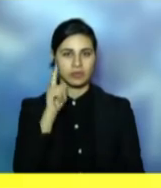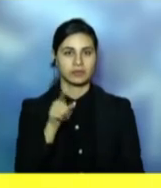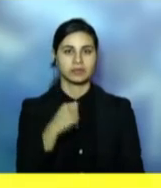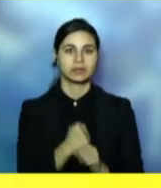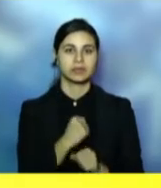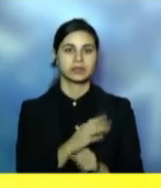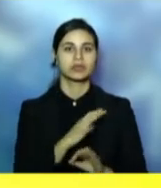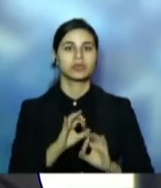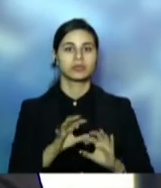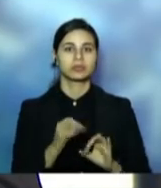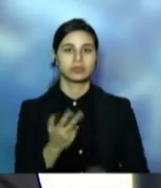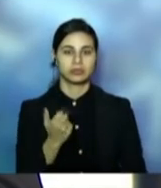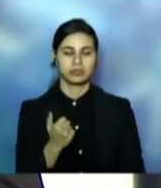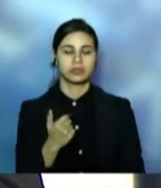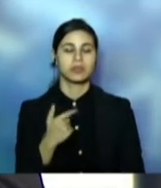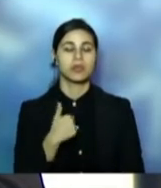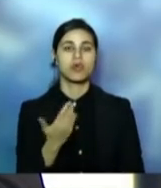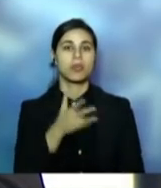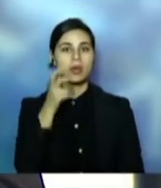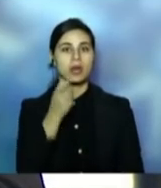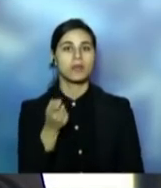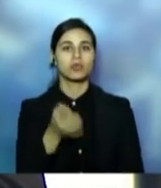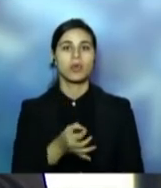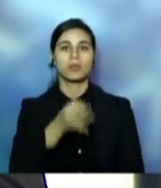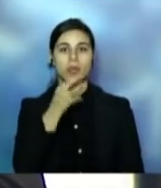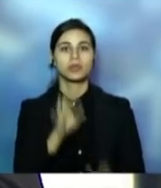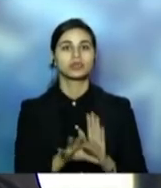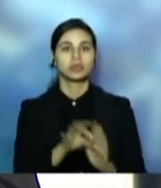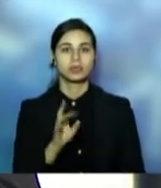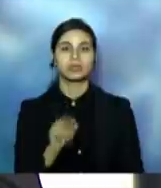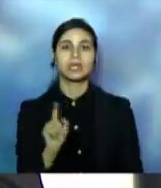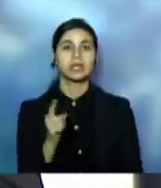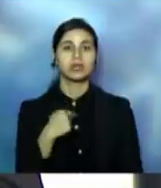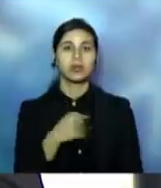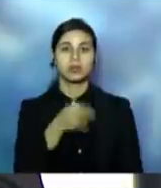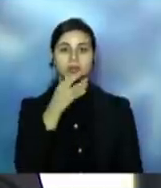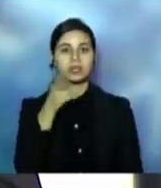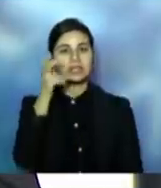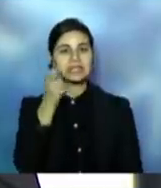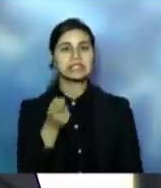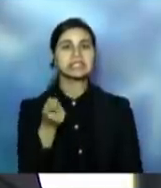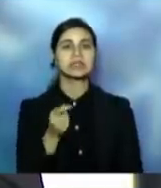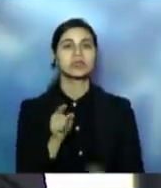გააკეთებთ განმარტებას. თქვენ ხო ხდებით მე რომელი ბურღული მომეწონებოდა? გასაკვირველია. რატომ მომწონს ციციბურა?